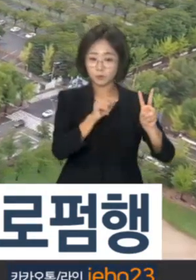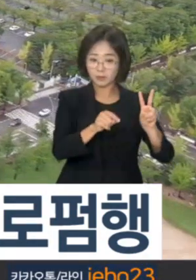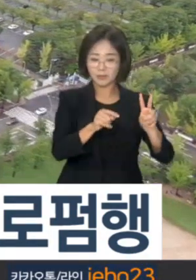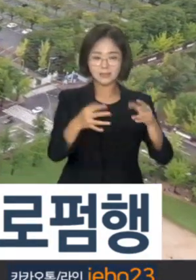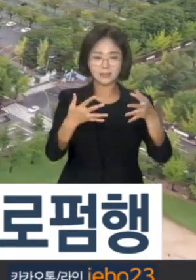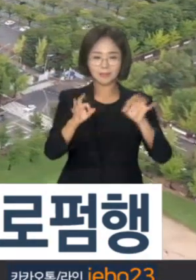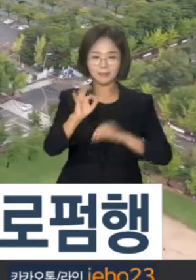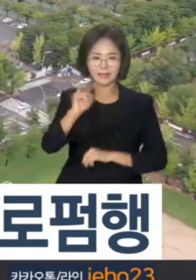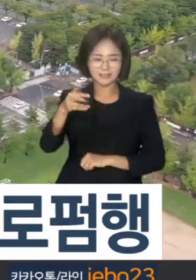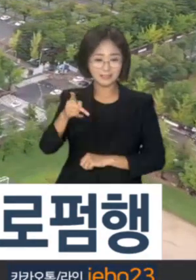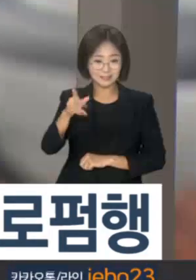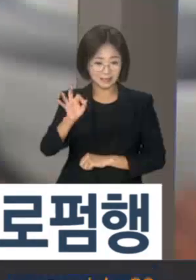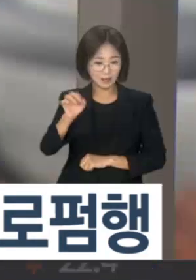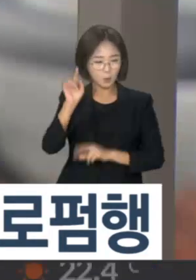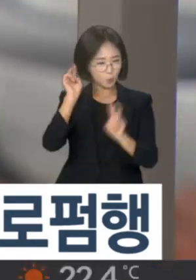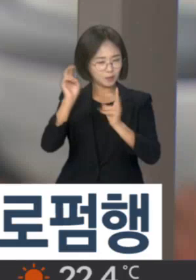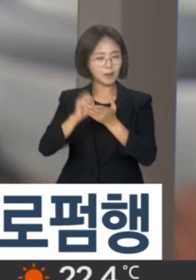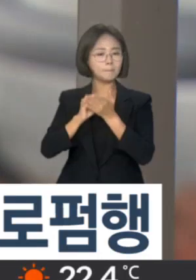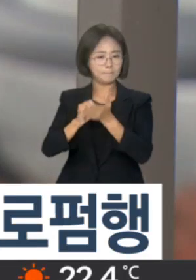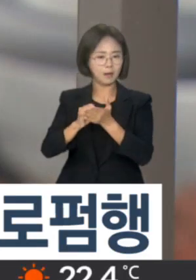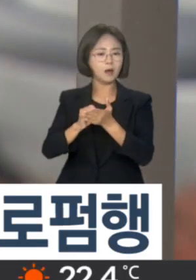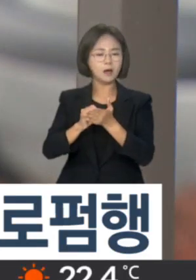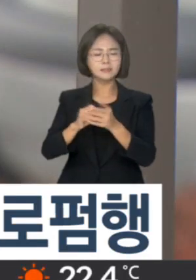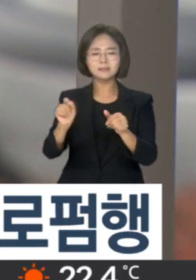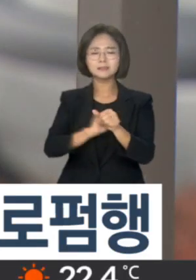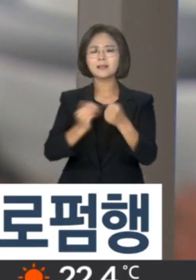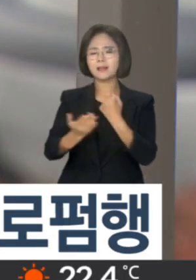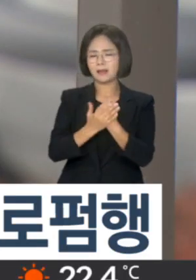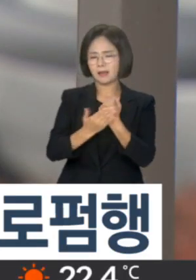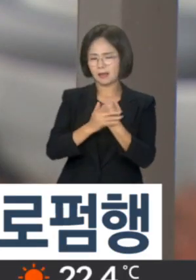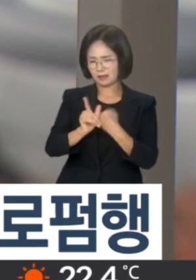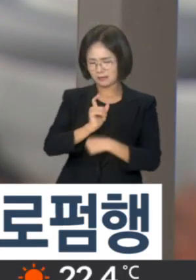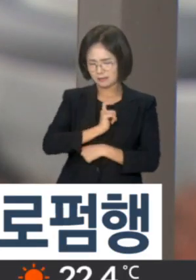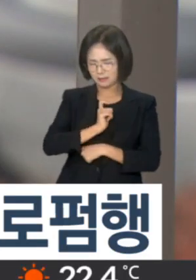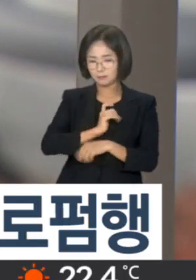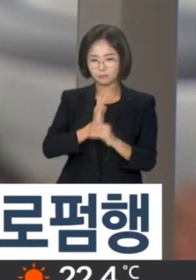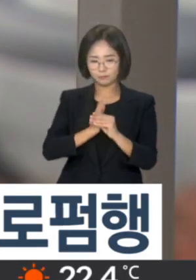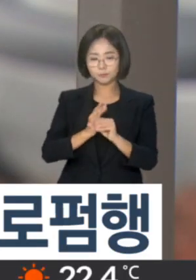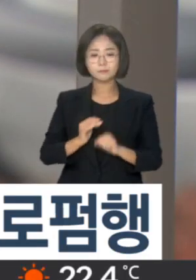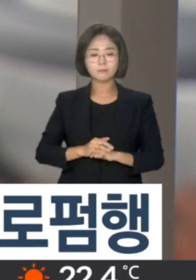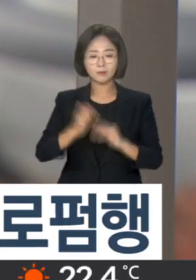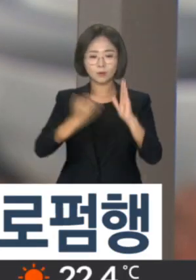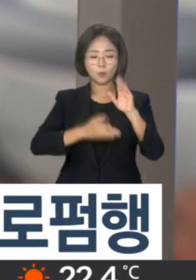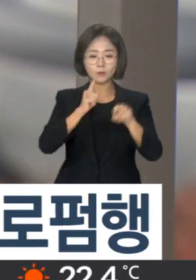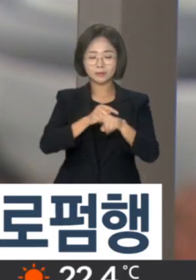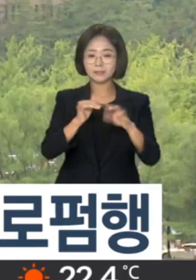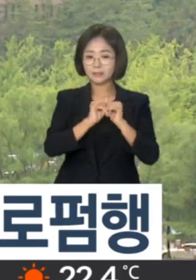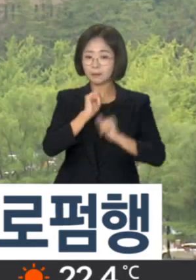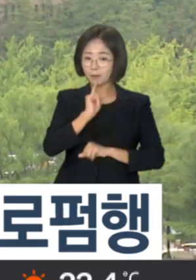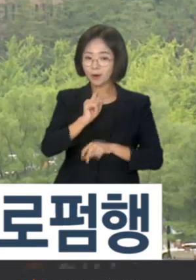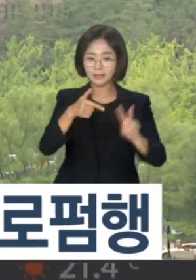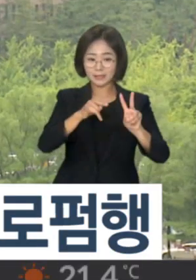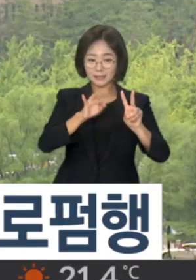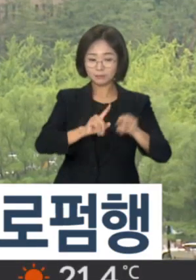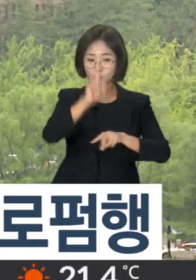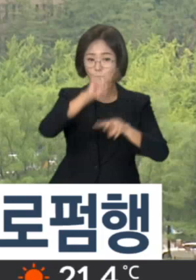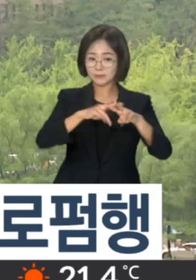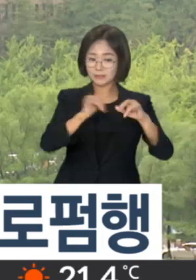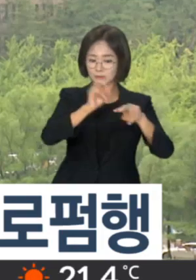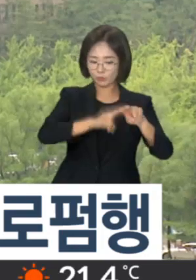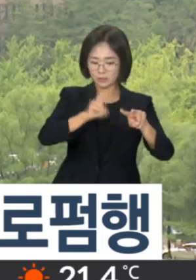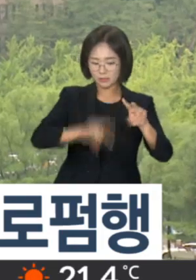김앤장 등 6대로펌의 취업해 전관 특혜 우려가 제기됩니다 공직자윤리법은 2급 이상